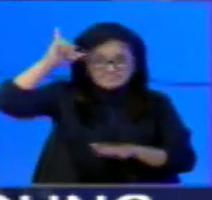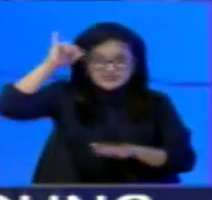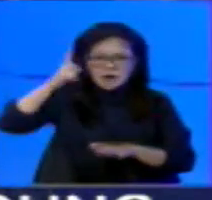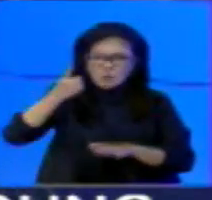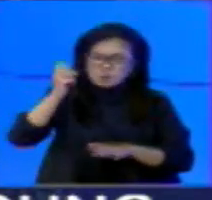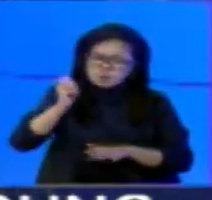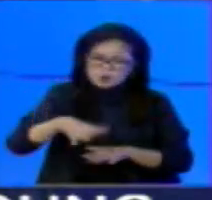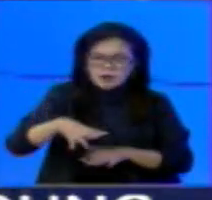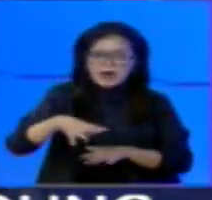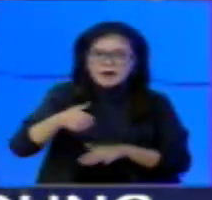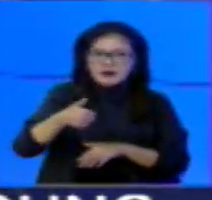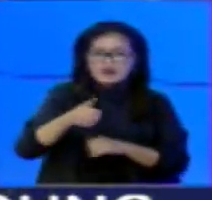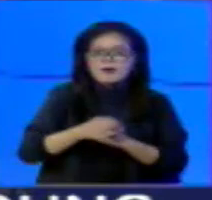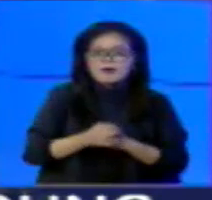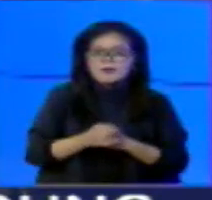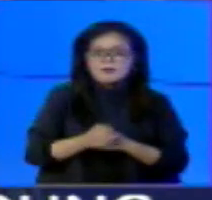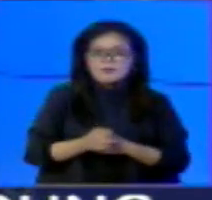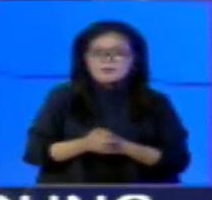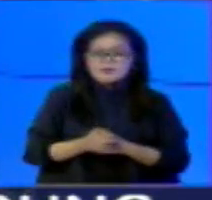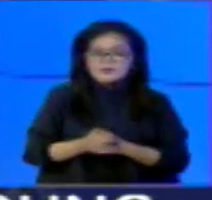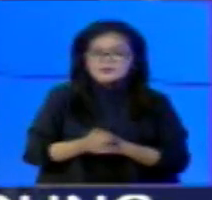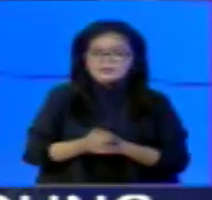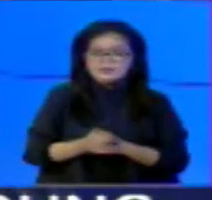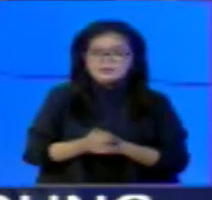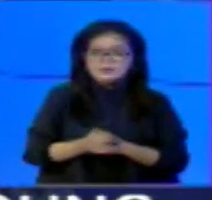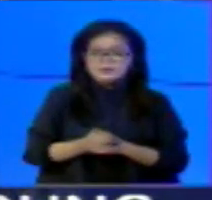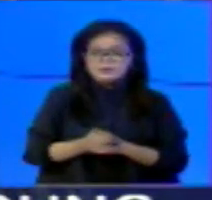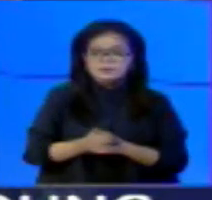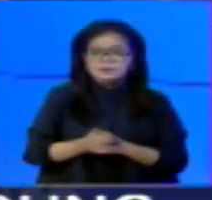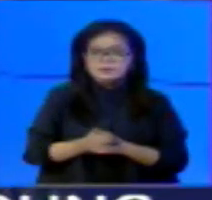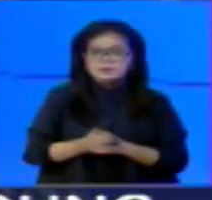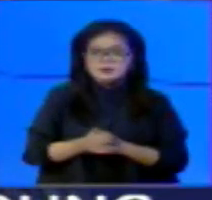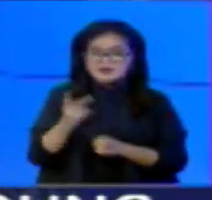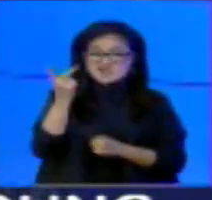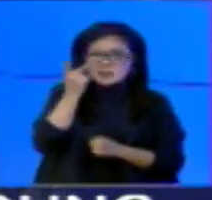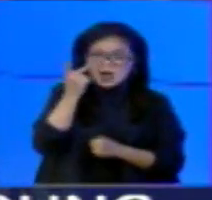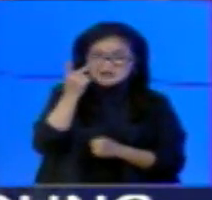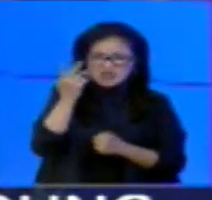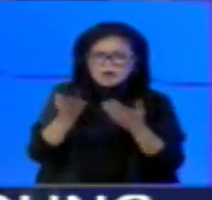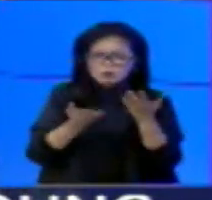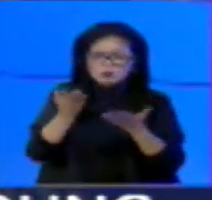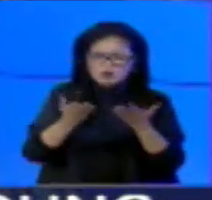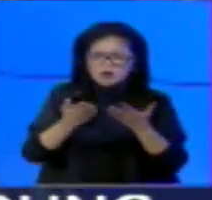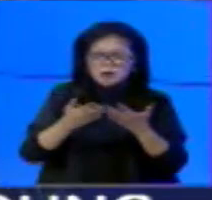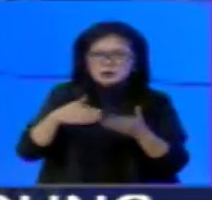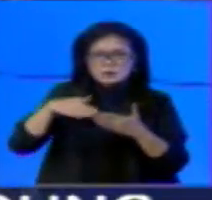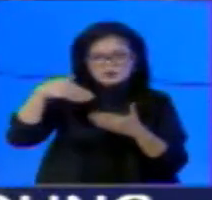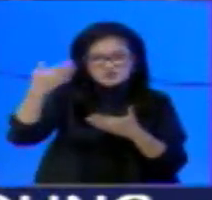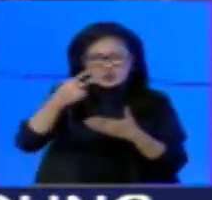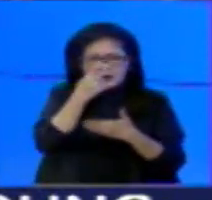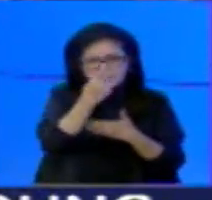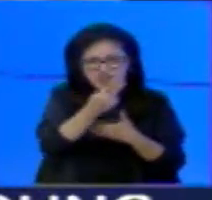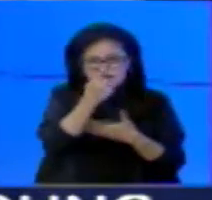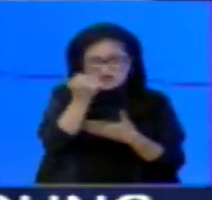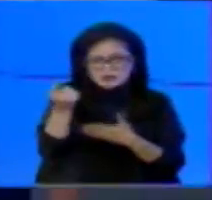pasaran. Jadi kita sudah antisipasi untuk kedepannya kita lakukan pengamatan, pematuhan di